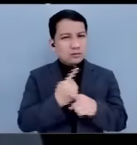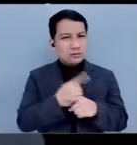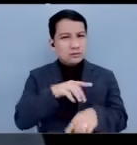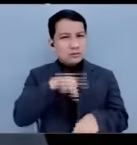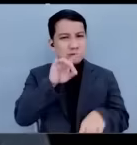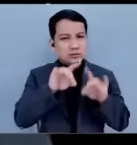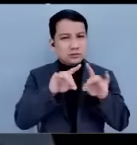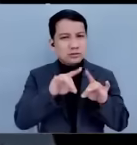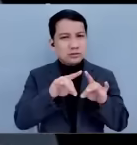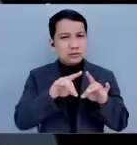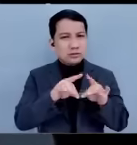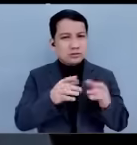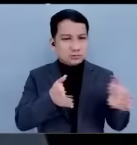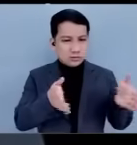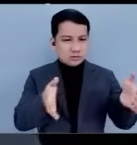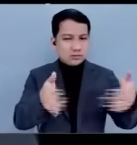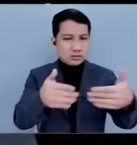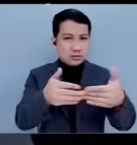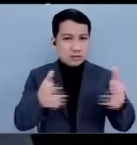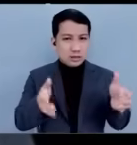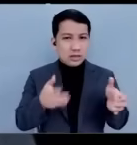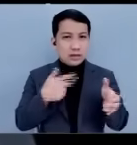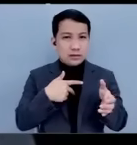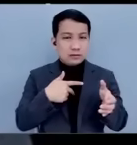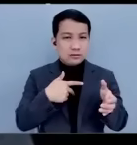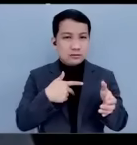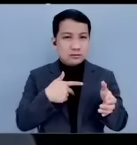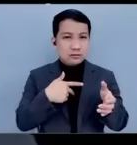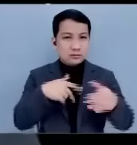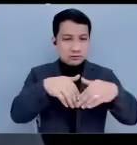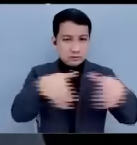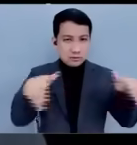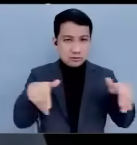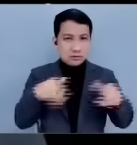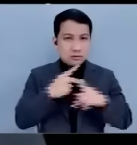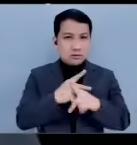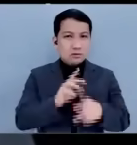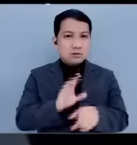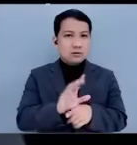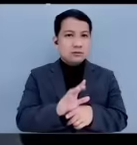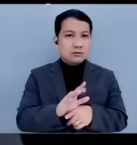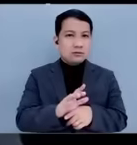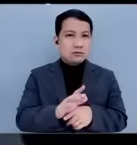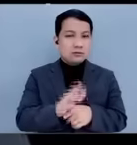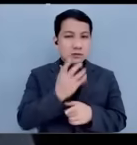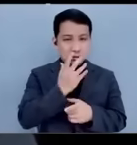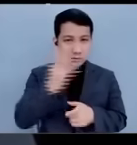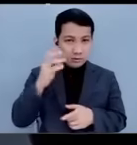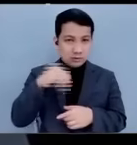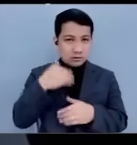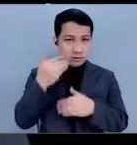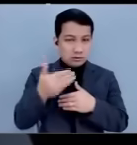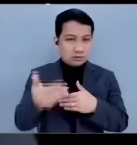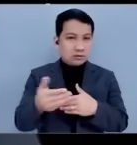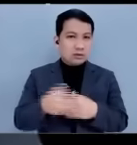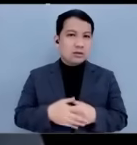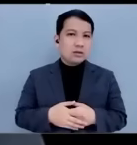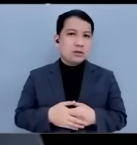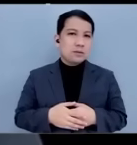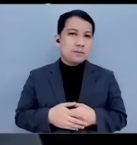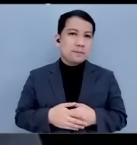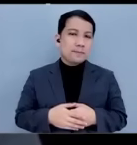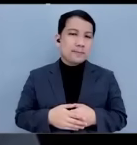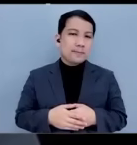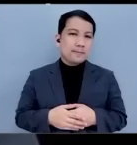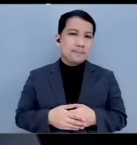bunkers that actually have berms in between them, protecting them from catching fire to the next and the next. So I'd